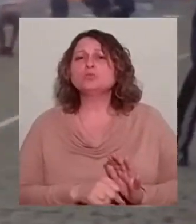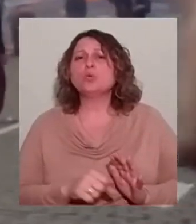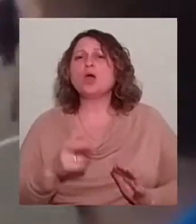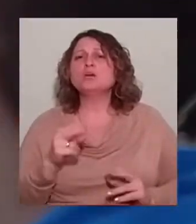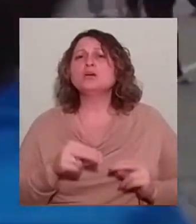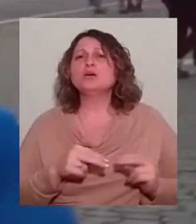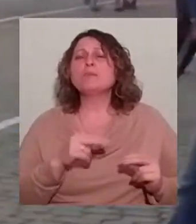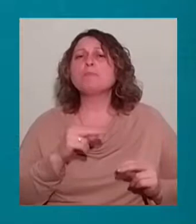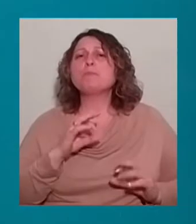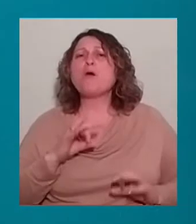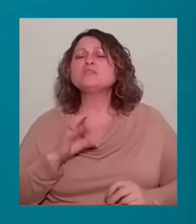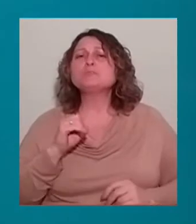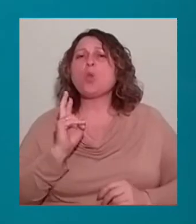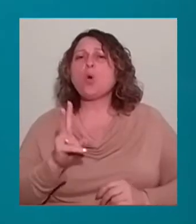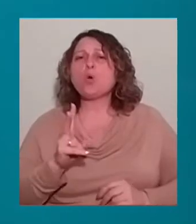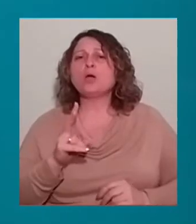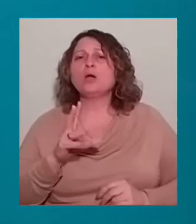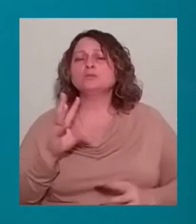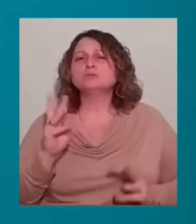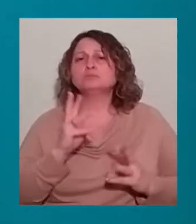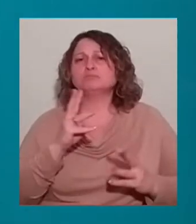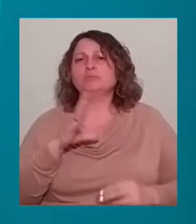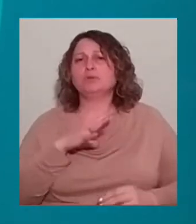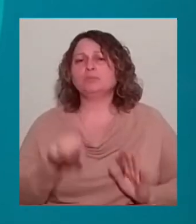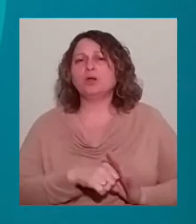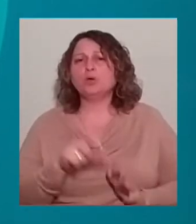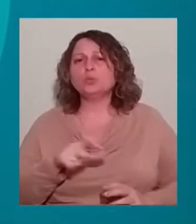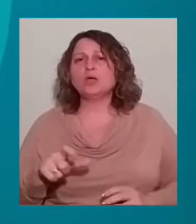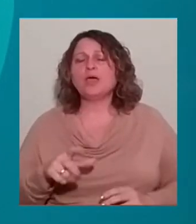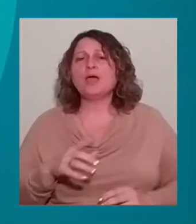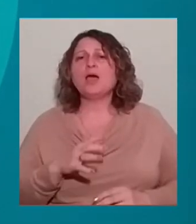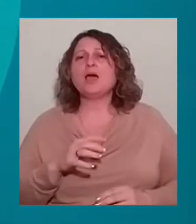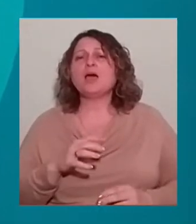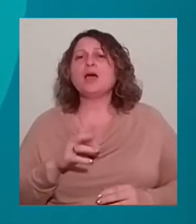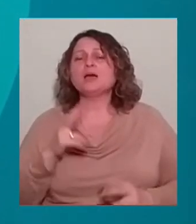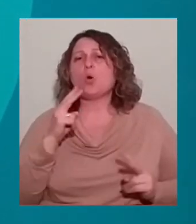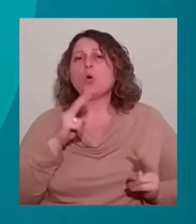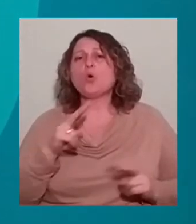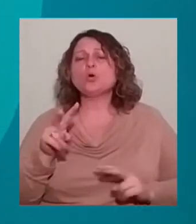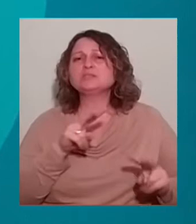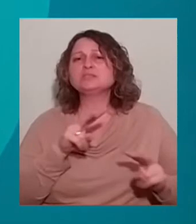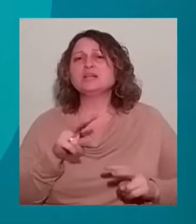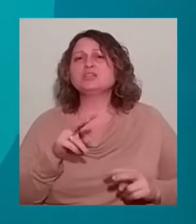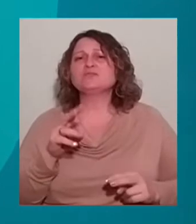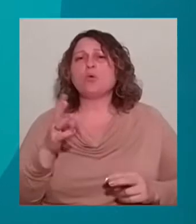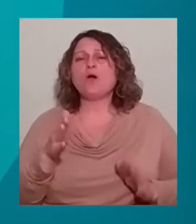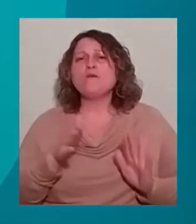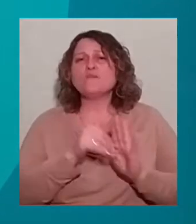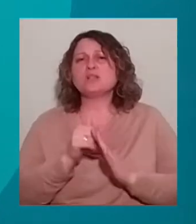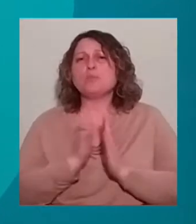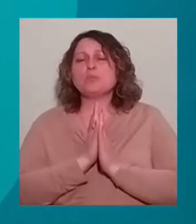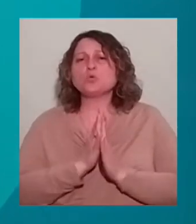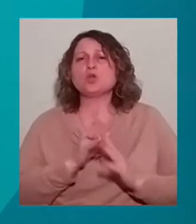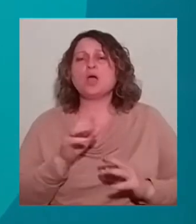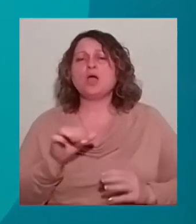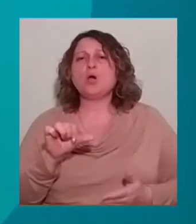профспілок на Кулаковому полі. За версією слідства, яке спирається на свідчення очевидців подій, перша машина рятувальників прибула на місці